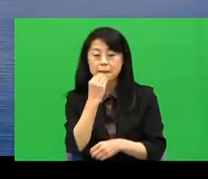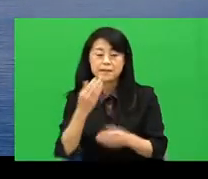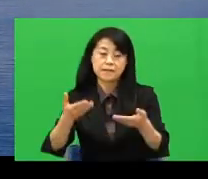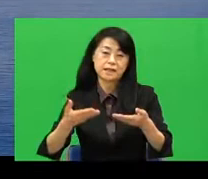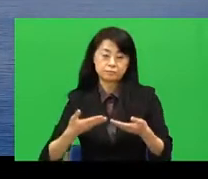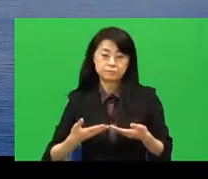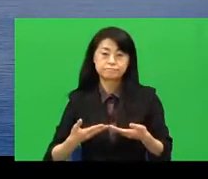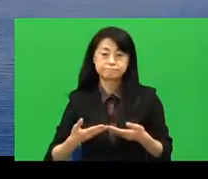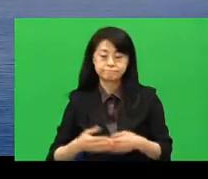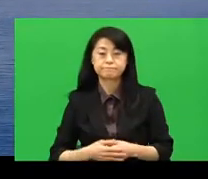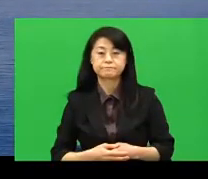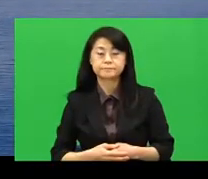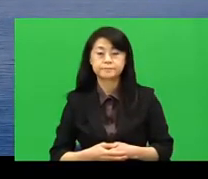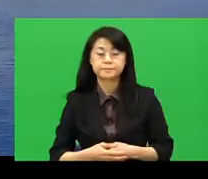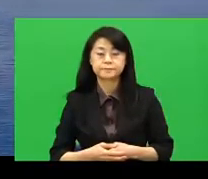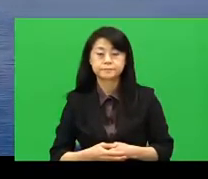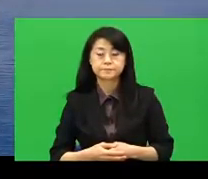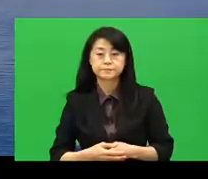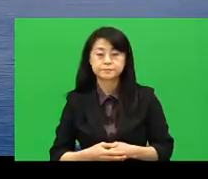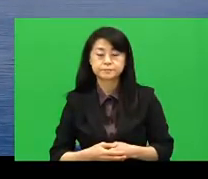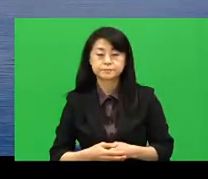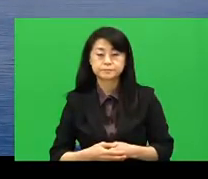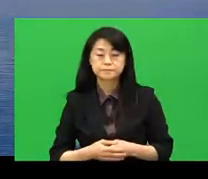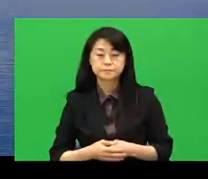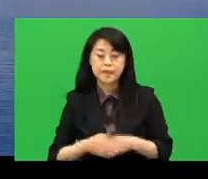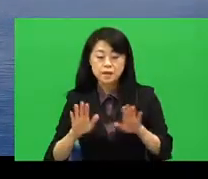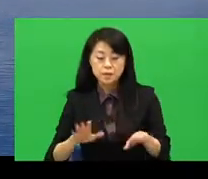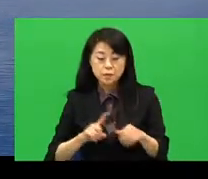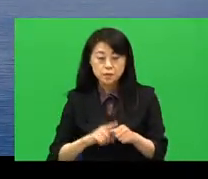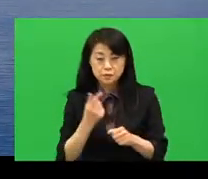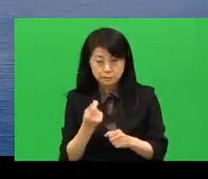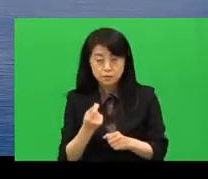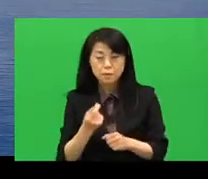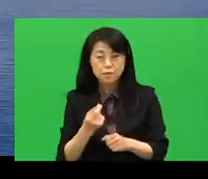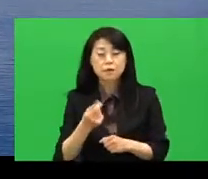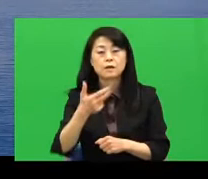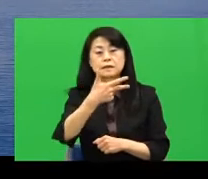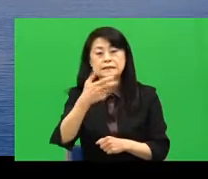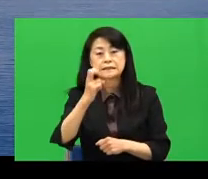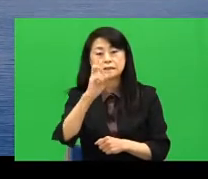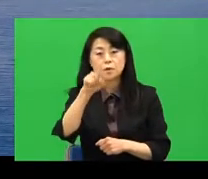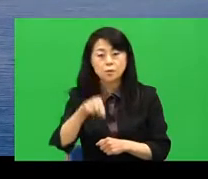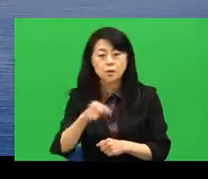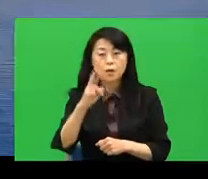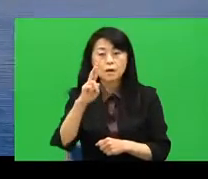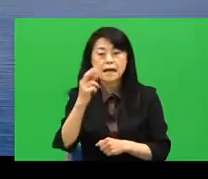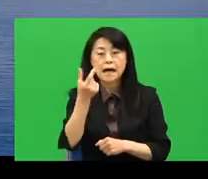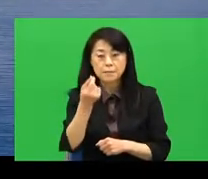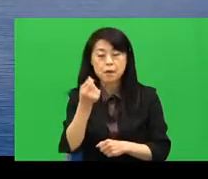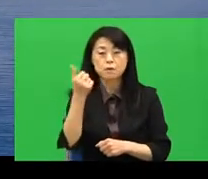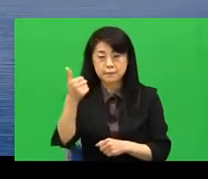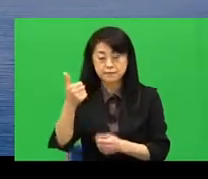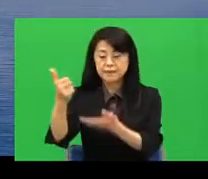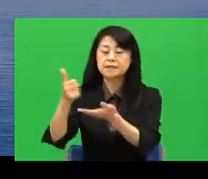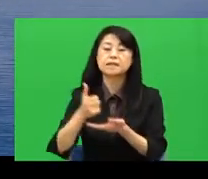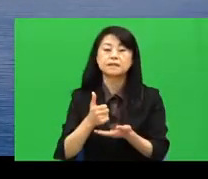食べていただくと。それから今年もこのパンツェッタ・ジェローラモさんに来てい